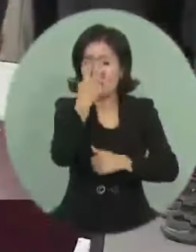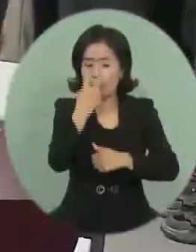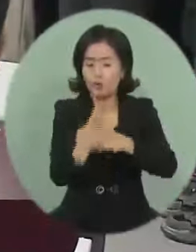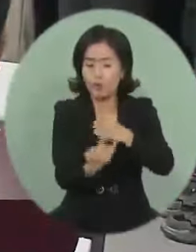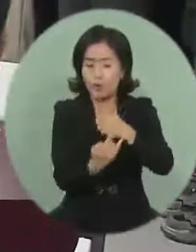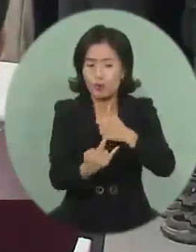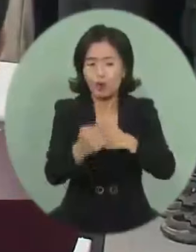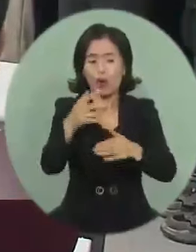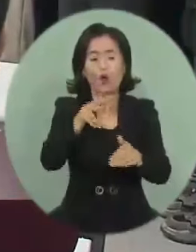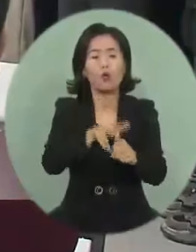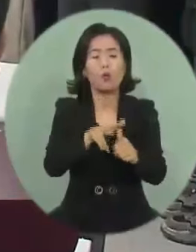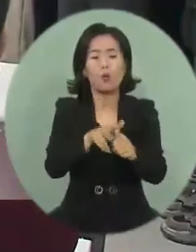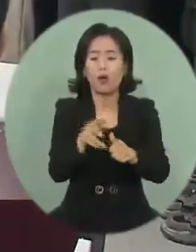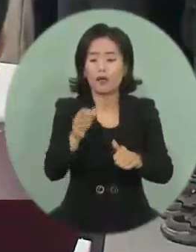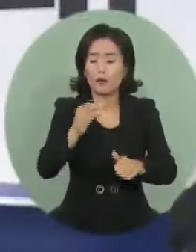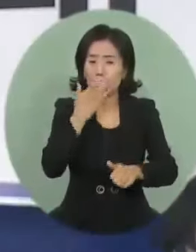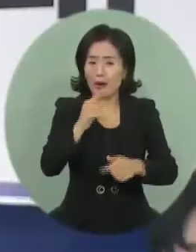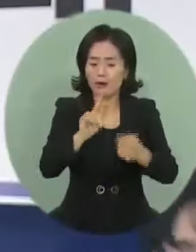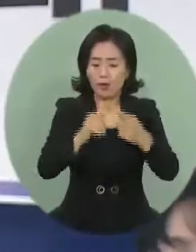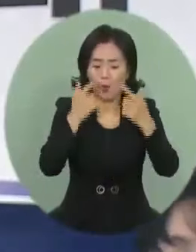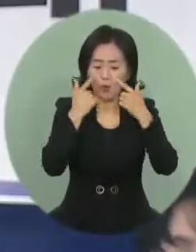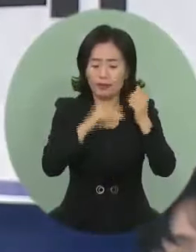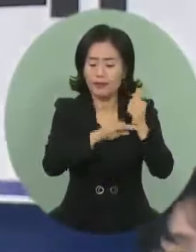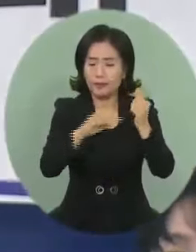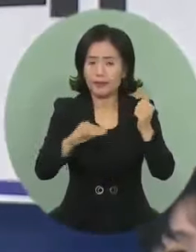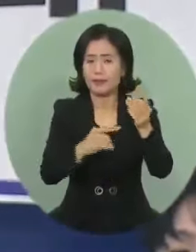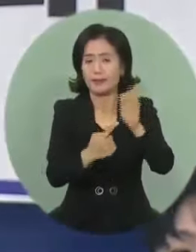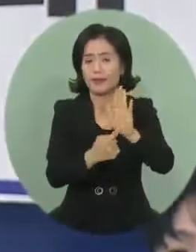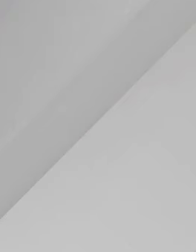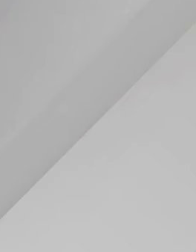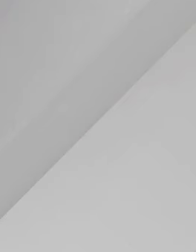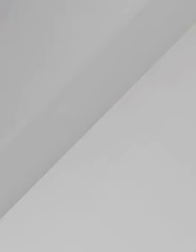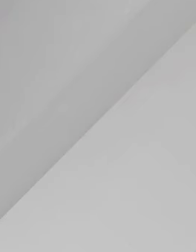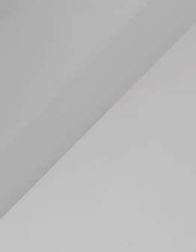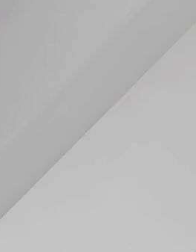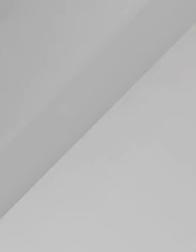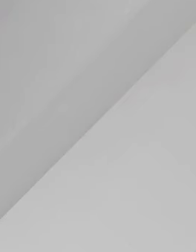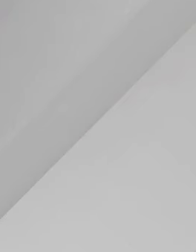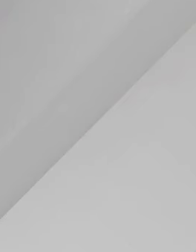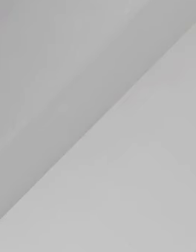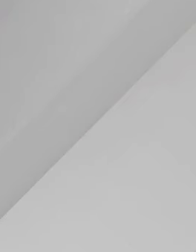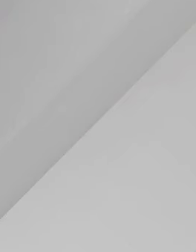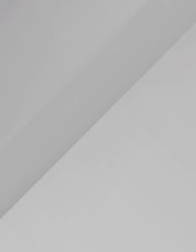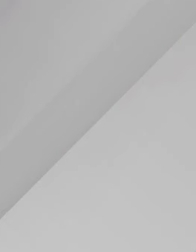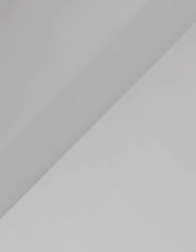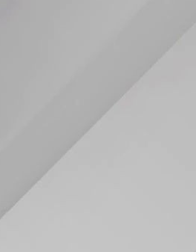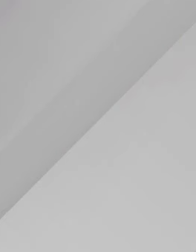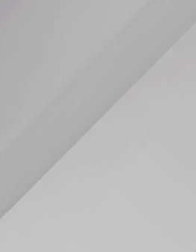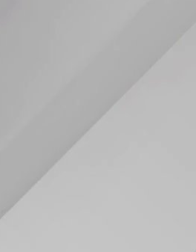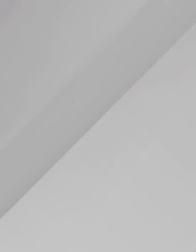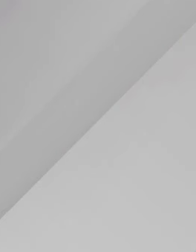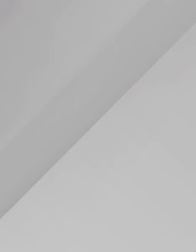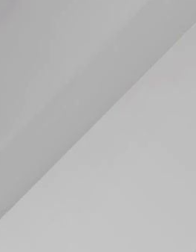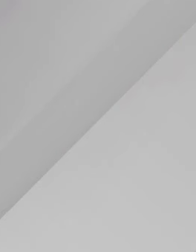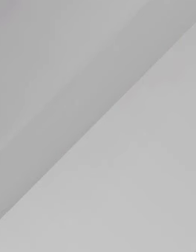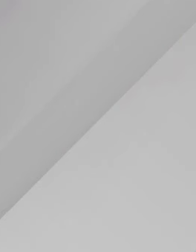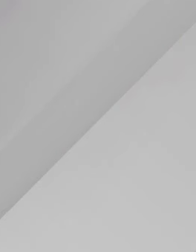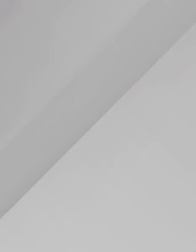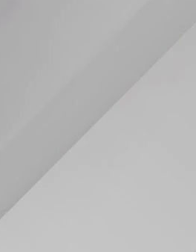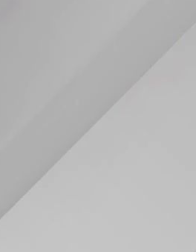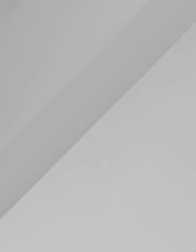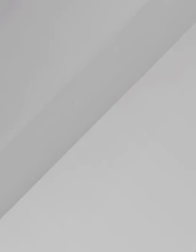결과를 인정할 수 있을 만한 정확한 근거를 제시해야 한다는 목소리도 나옵니다. 절차적으로 그 모든 분들에게 내가